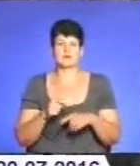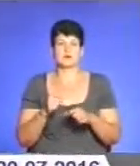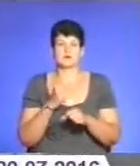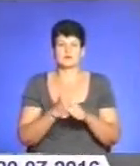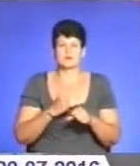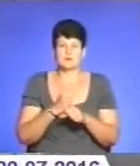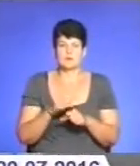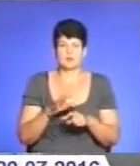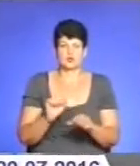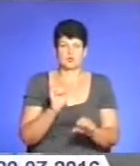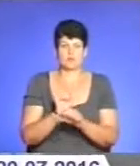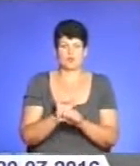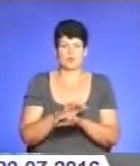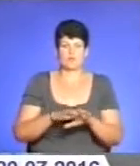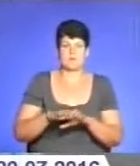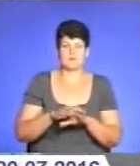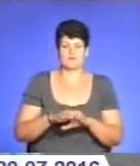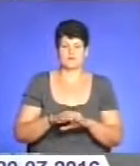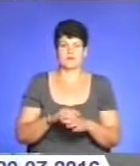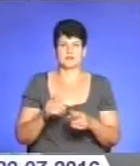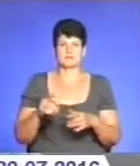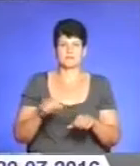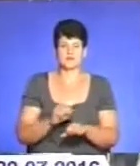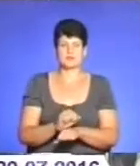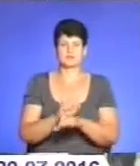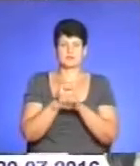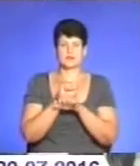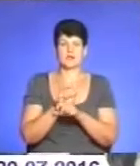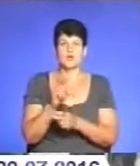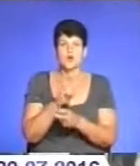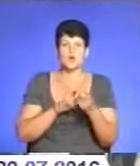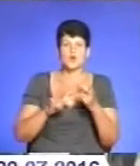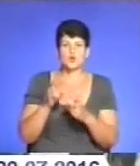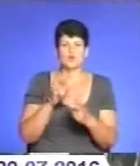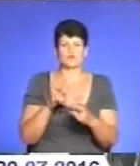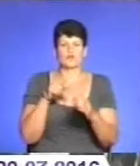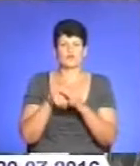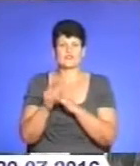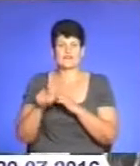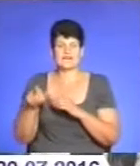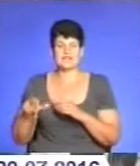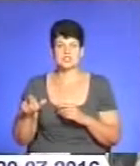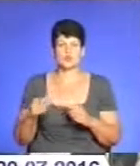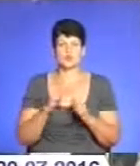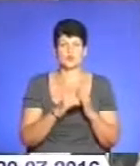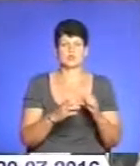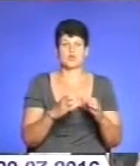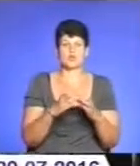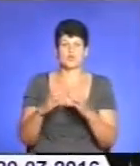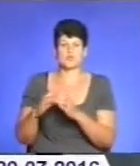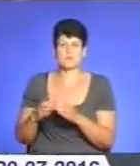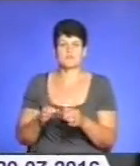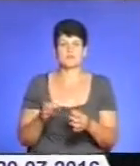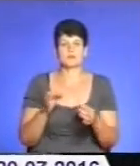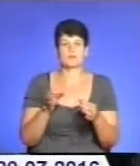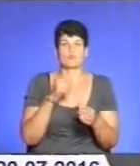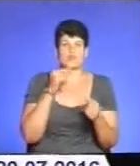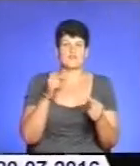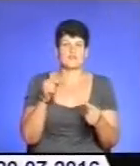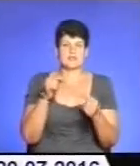заворушень. Проводили операції по звільненню заручників та розшуку засуджених втікачів. Кожна група відповідала за конкретний напрямок